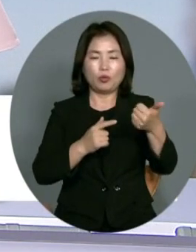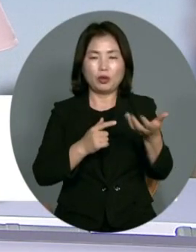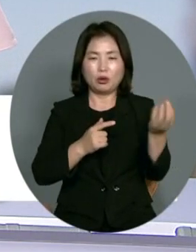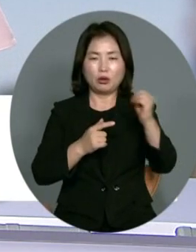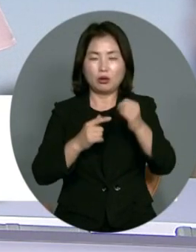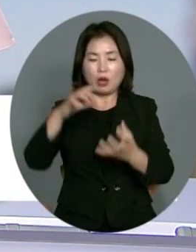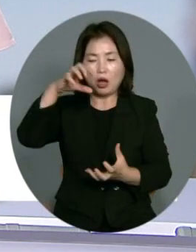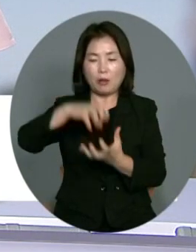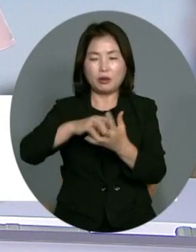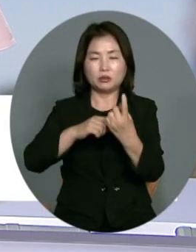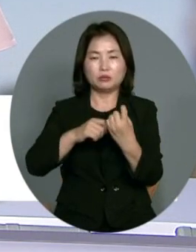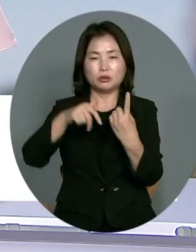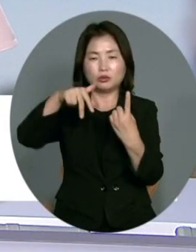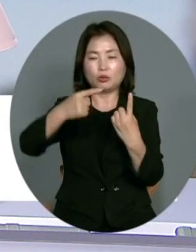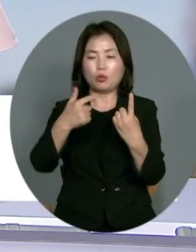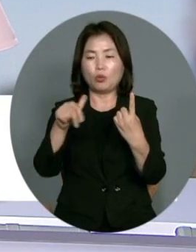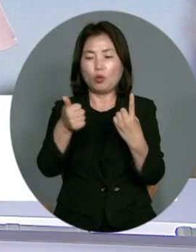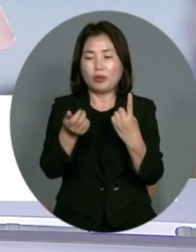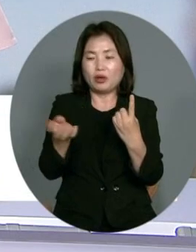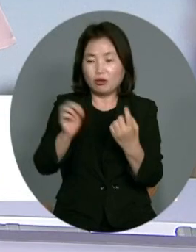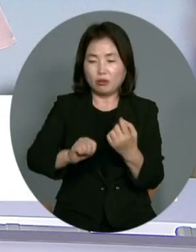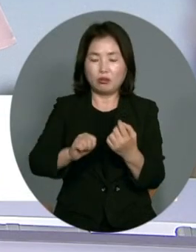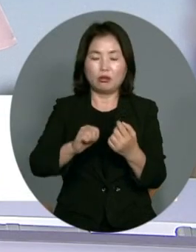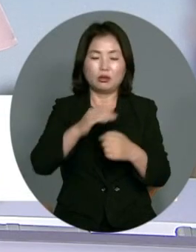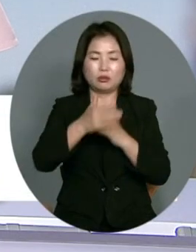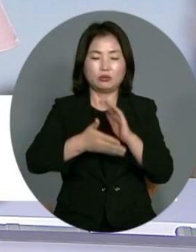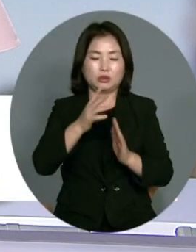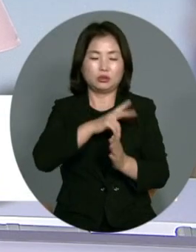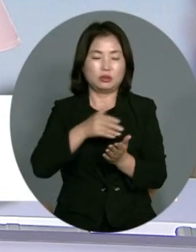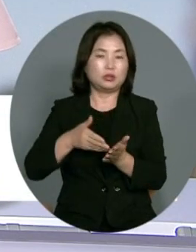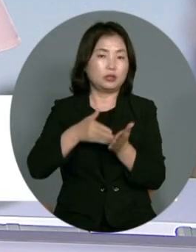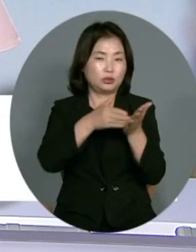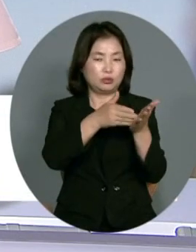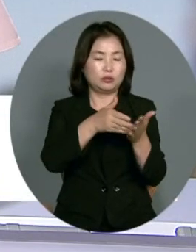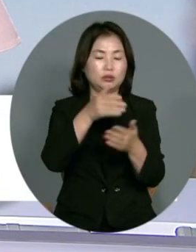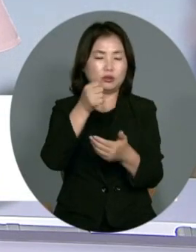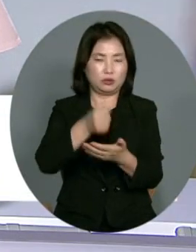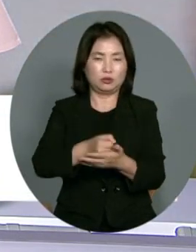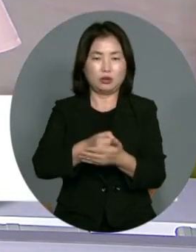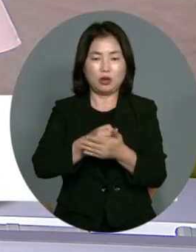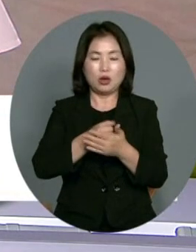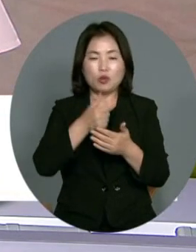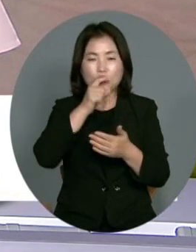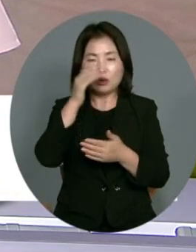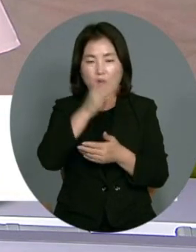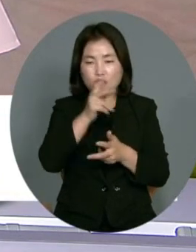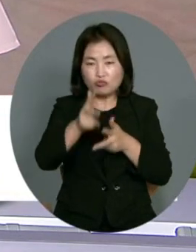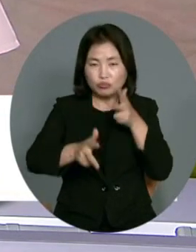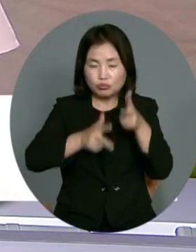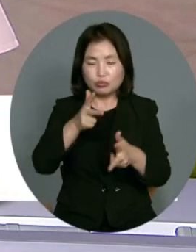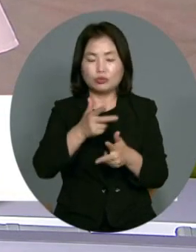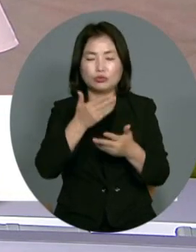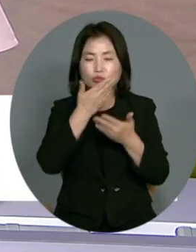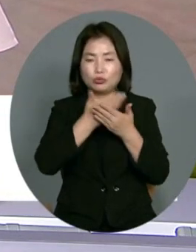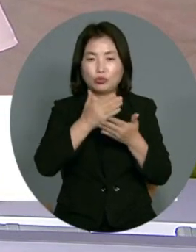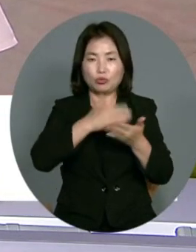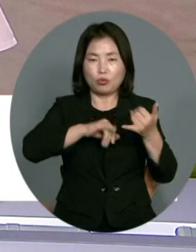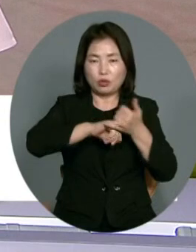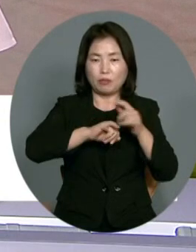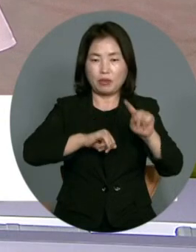11조 500억 원 규모의 예산안을 대구시의회에 제출하기로 했습니다. 맑은 물 하이웨이 같은 핵심 공약